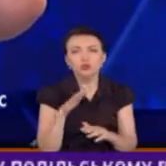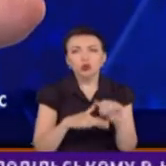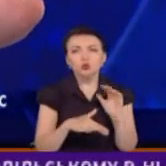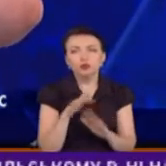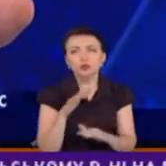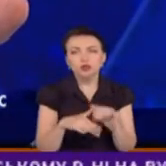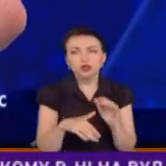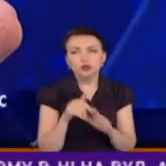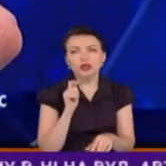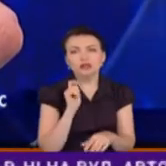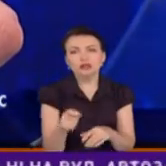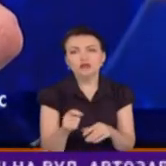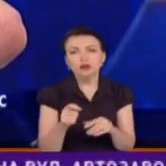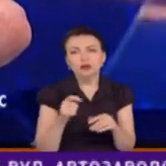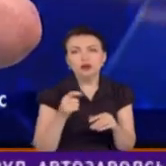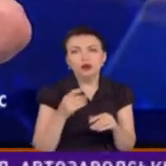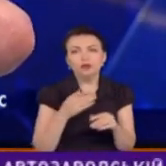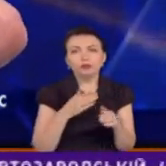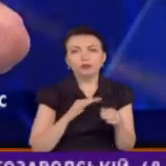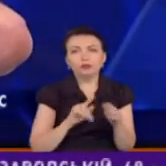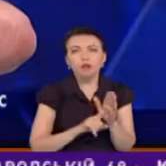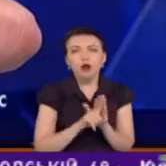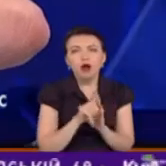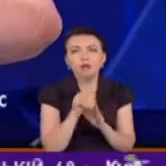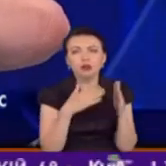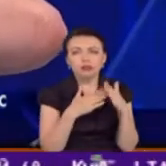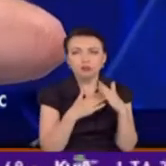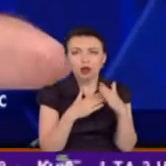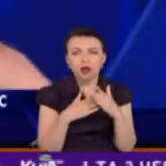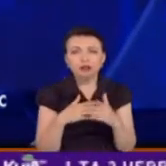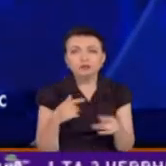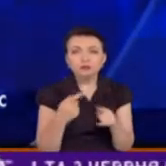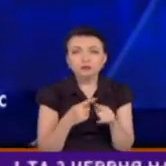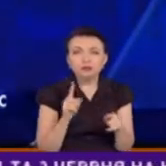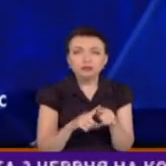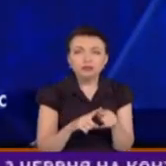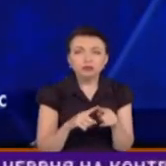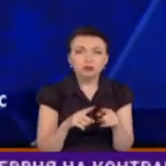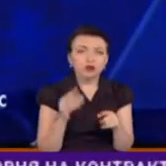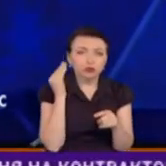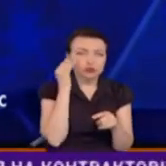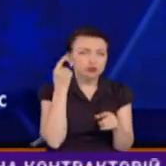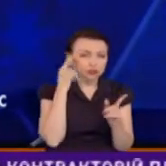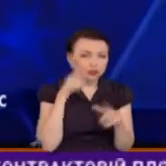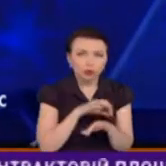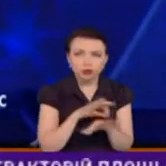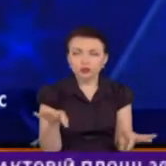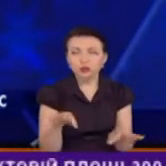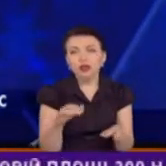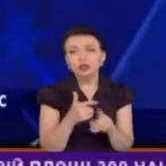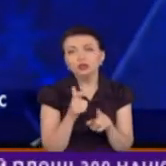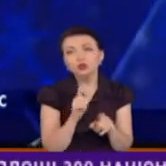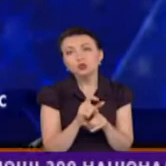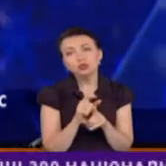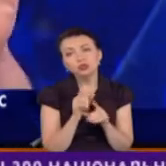режимі задавати поріг цей, розумієте? От поріг максимальний. Оце їх позиція, я це достеменно знаю. Тому, але там дуже